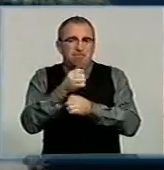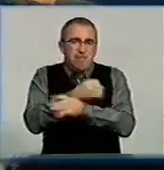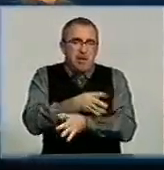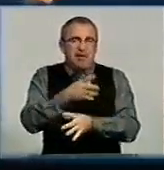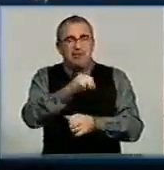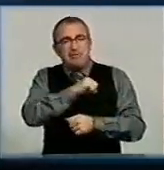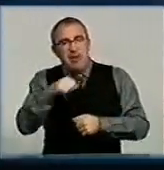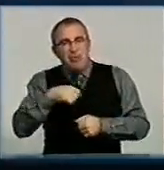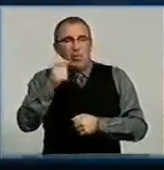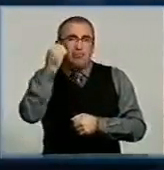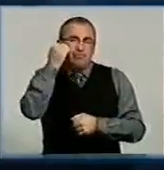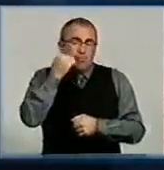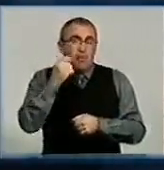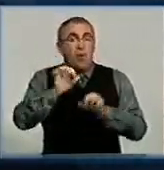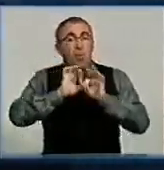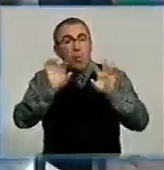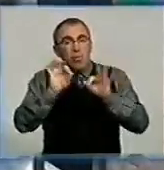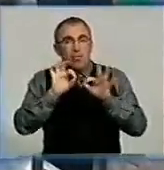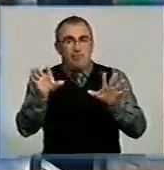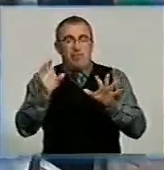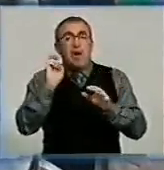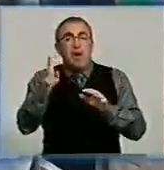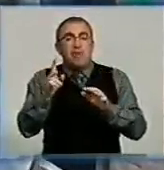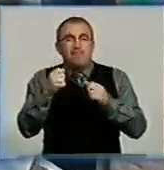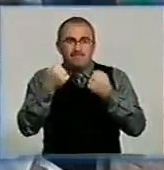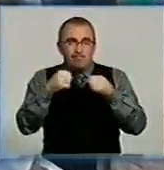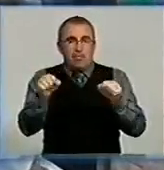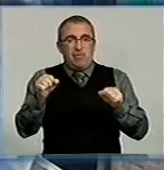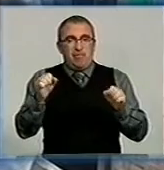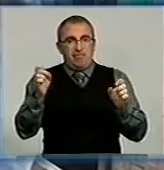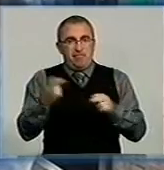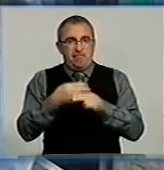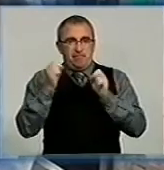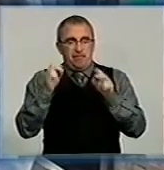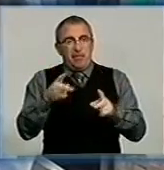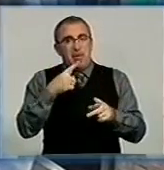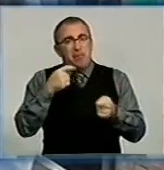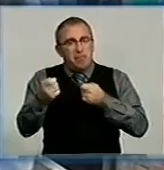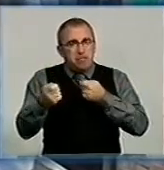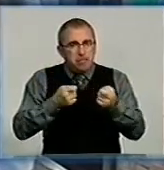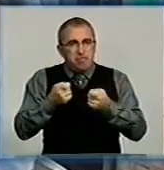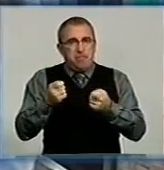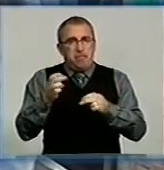та літніх. Їм пояснюють, як уникнути лиха. Треба обігріватися безпечно, застосовувати